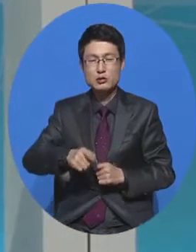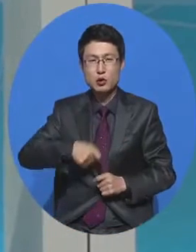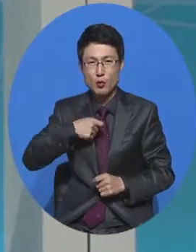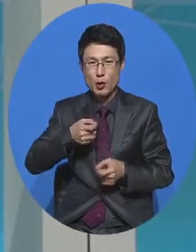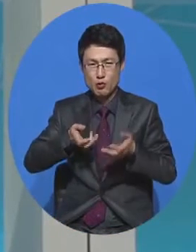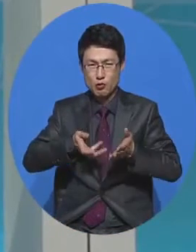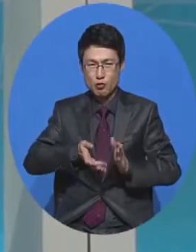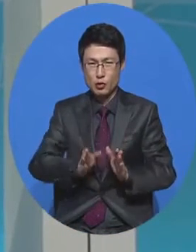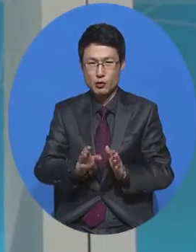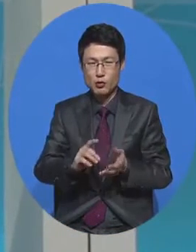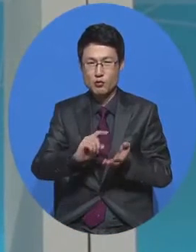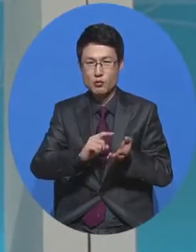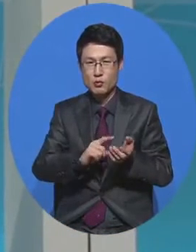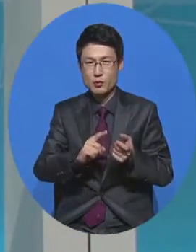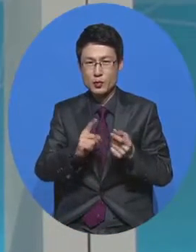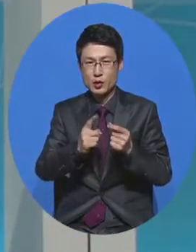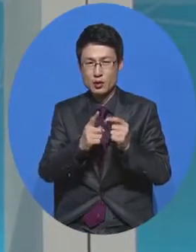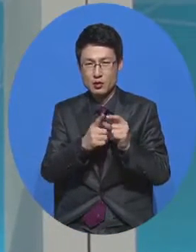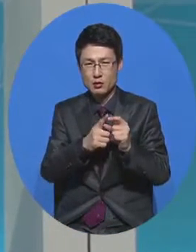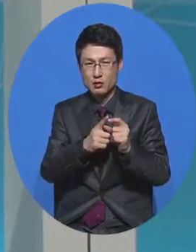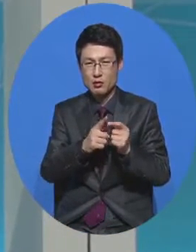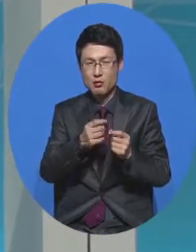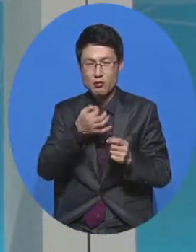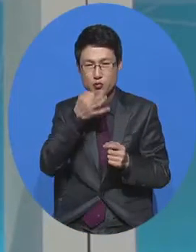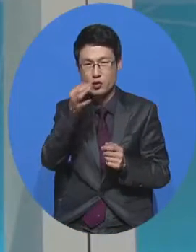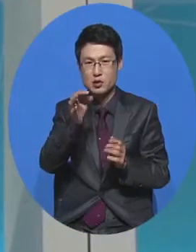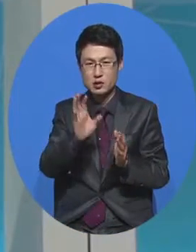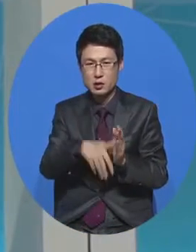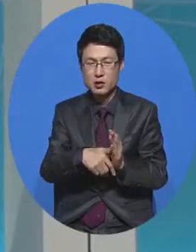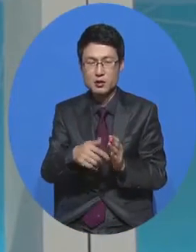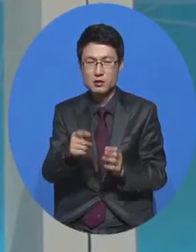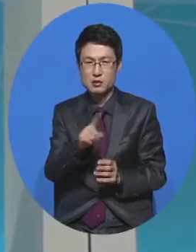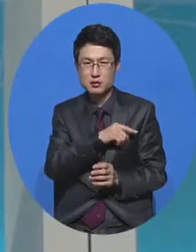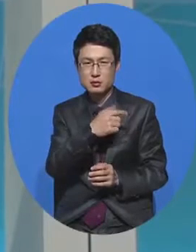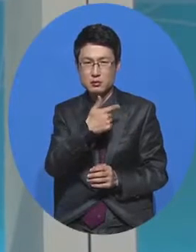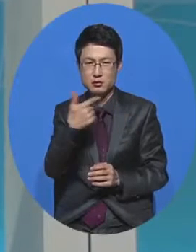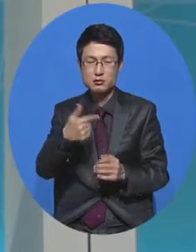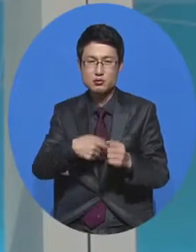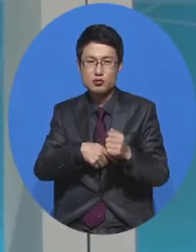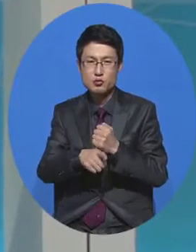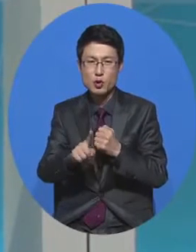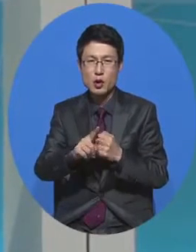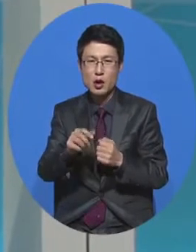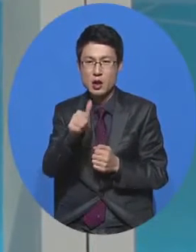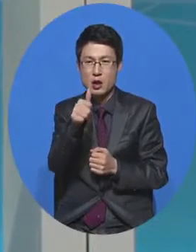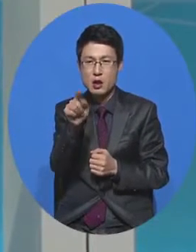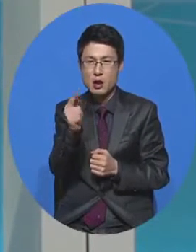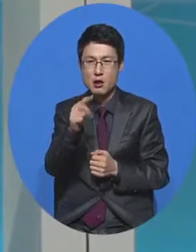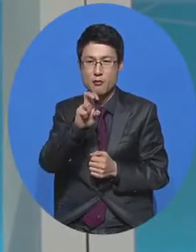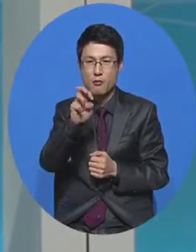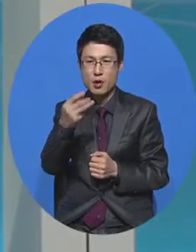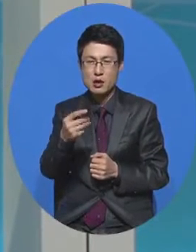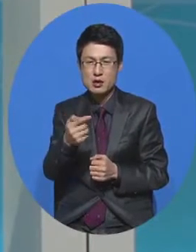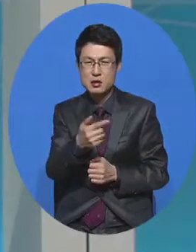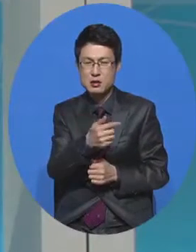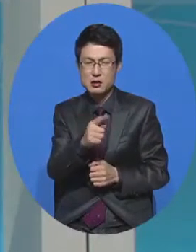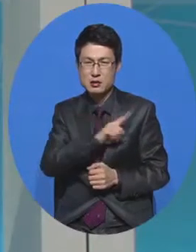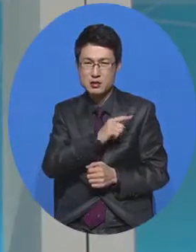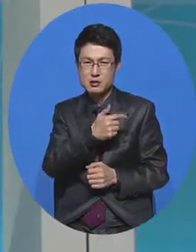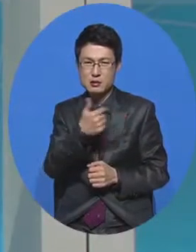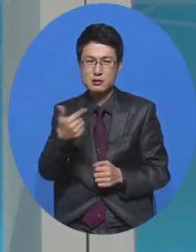이라고 불릴 때 가장 큰 그 이유 중의 하나가 한 말 최대 5배 황정 이찌 하거든요 그래서